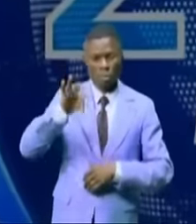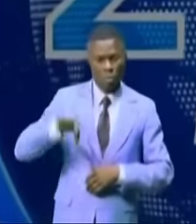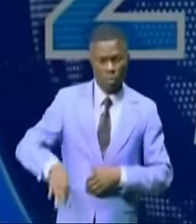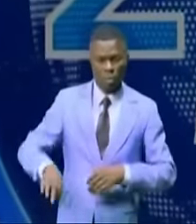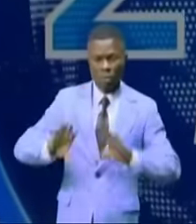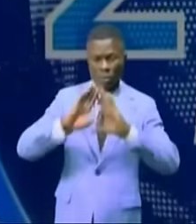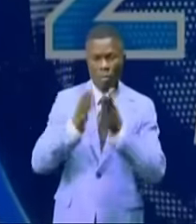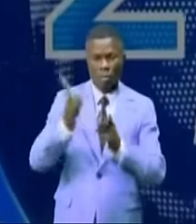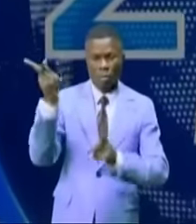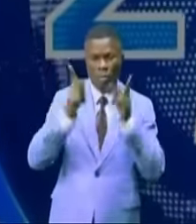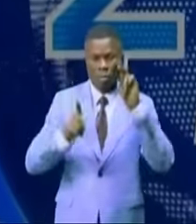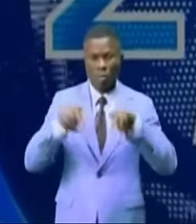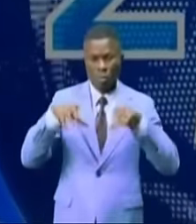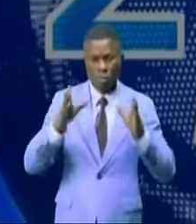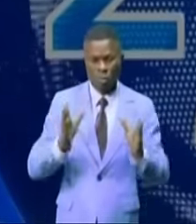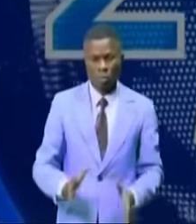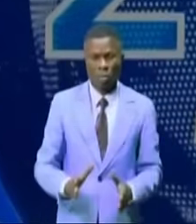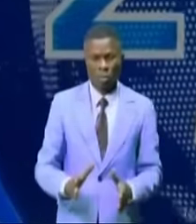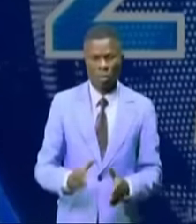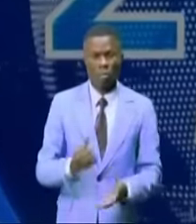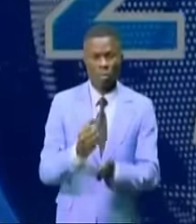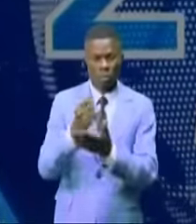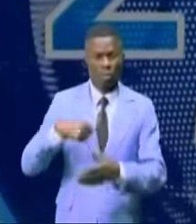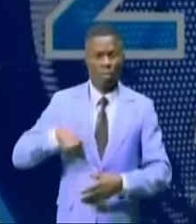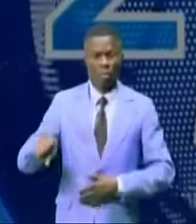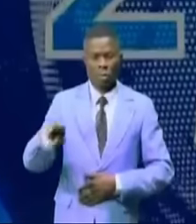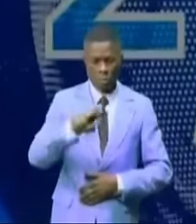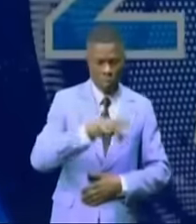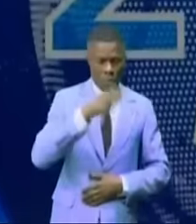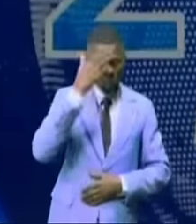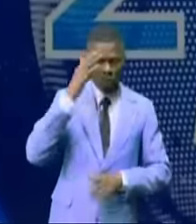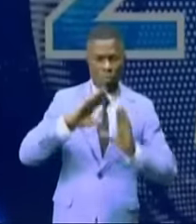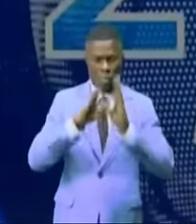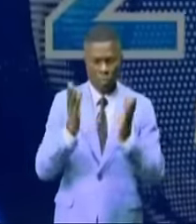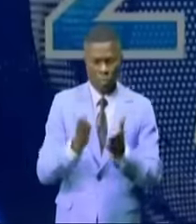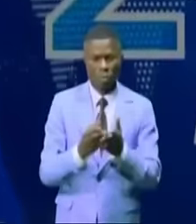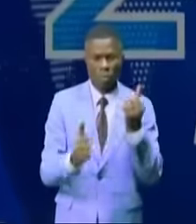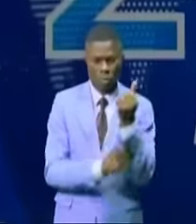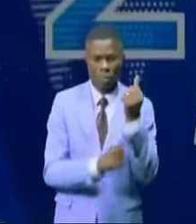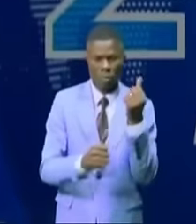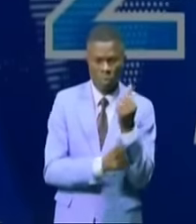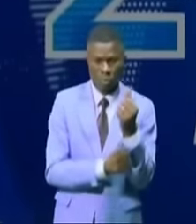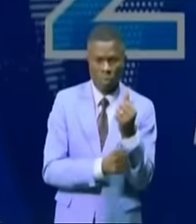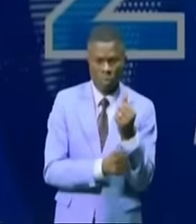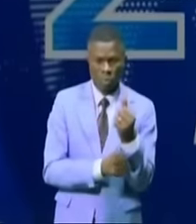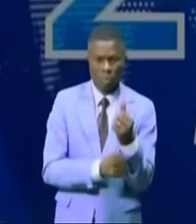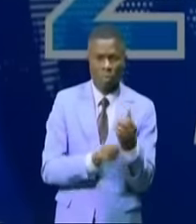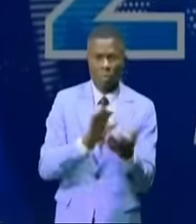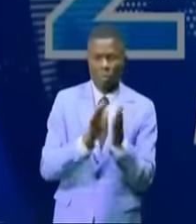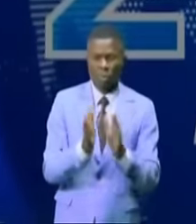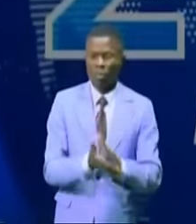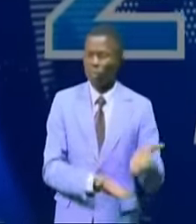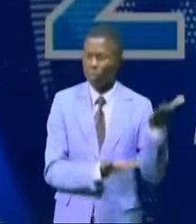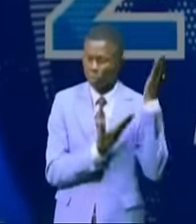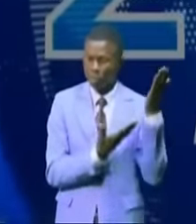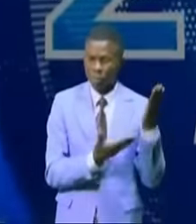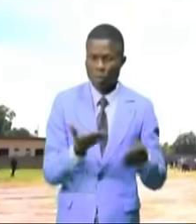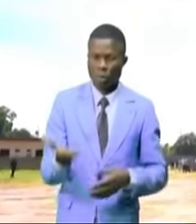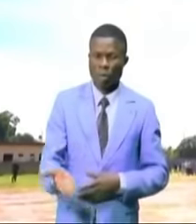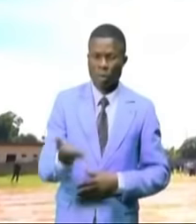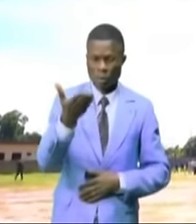bénéfice de la population congolaise. Le faire connaître donc à toutes les classes sociales devient une nécessité.